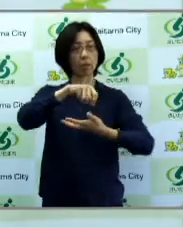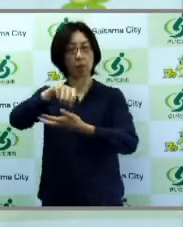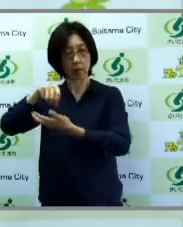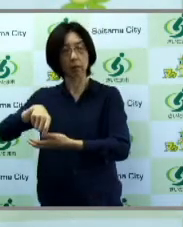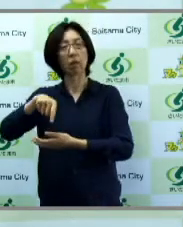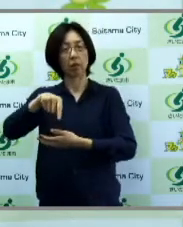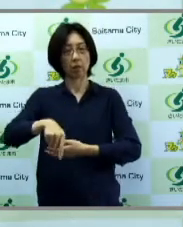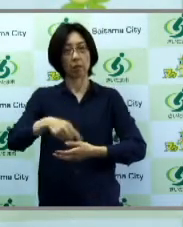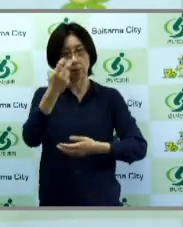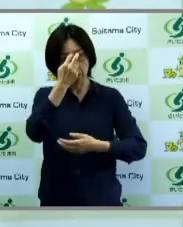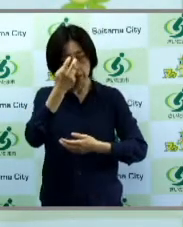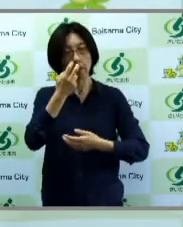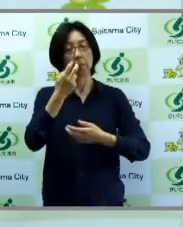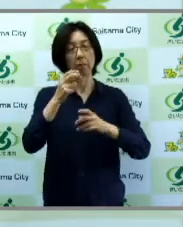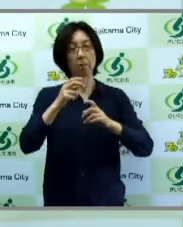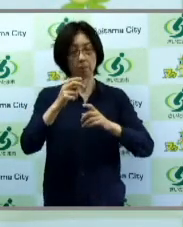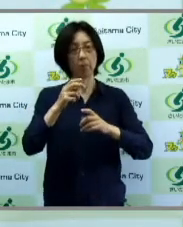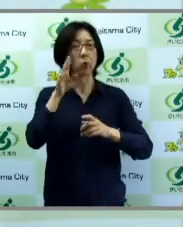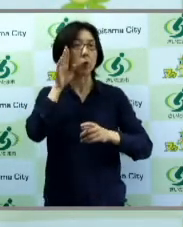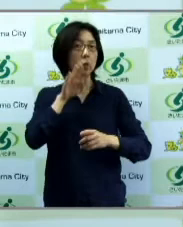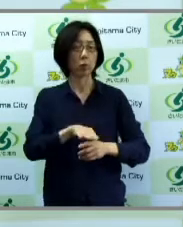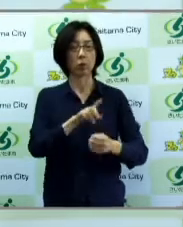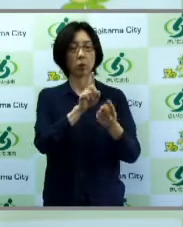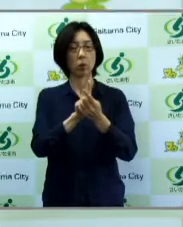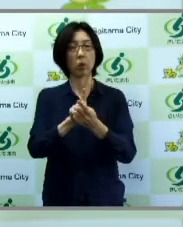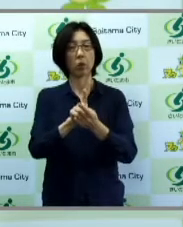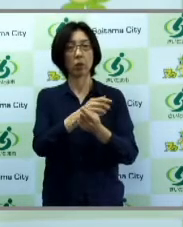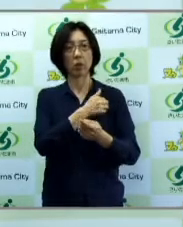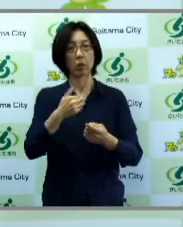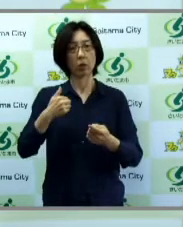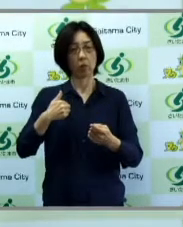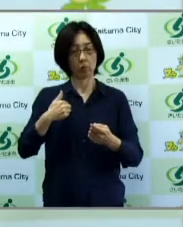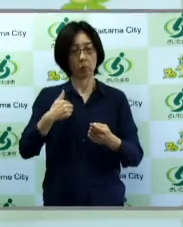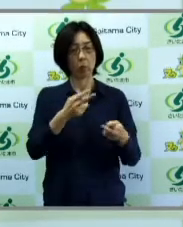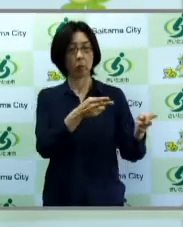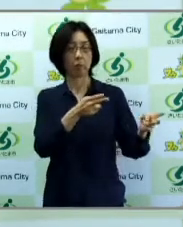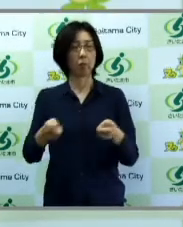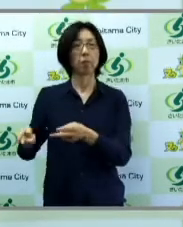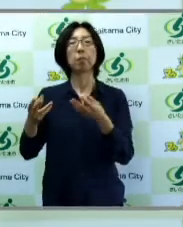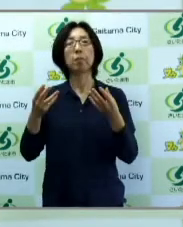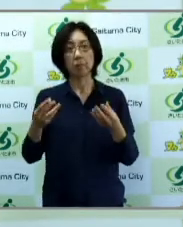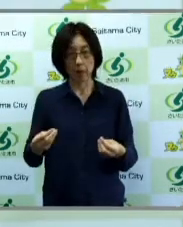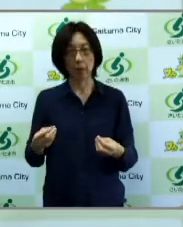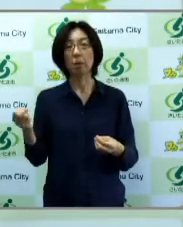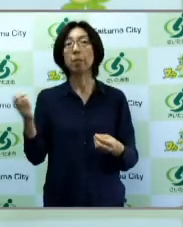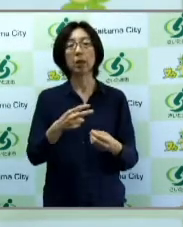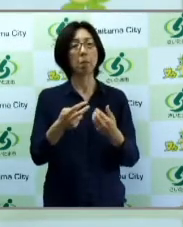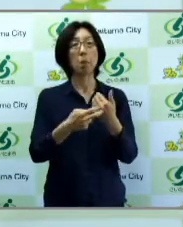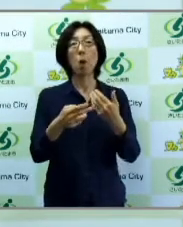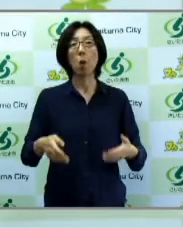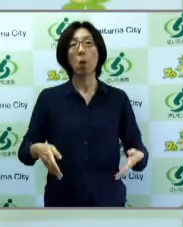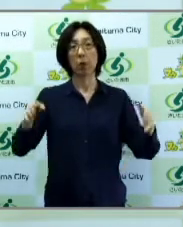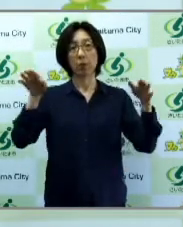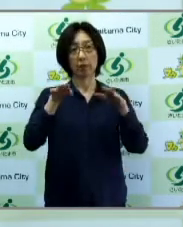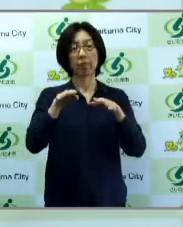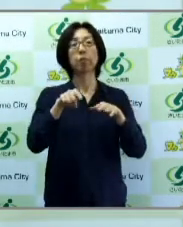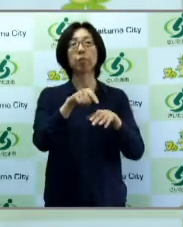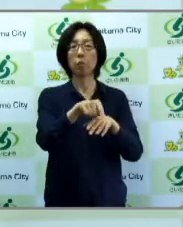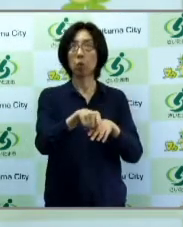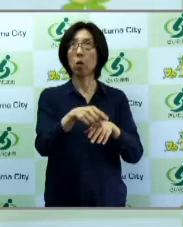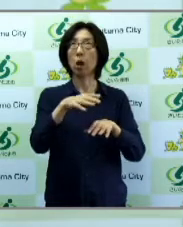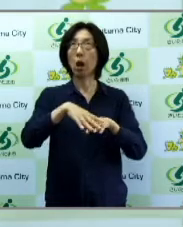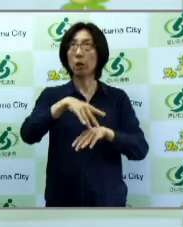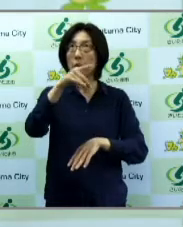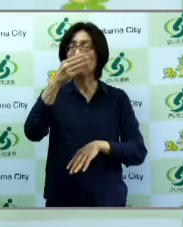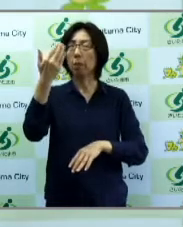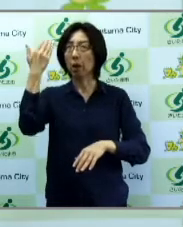と、あとはその医療機関でですね、これをもう当初は1機関ぐらいしかありませ